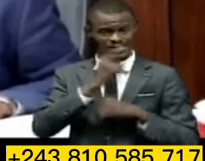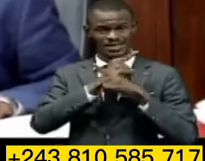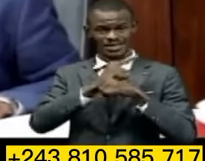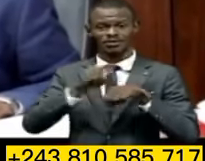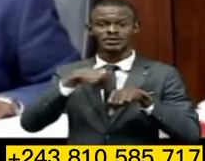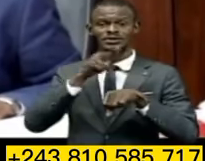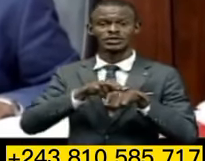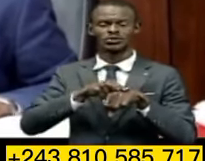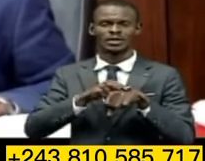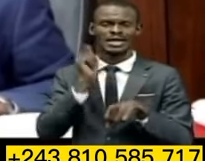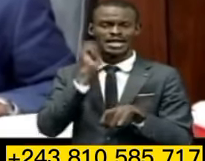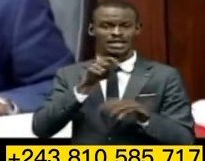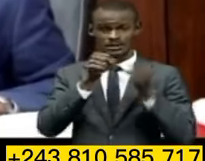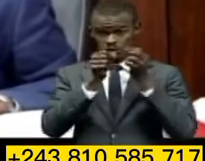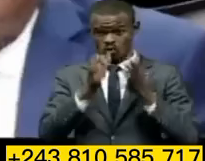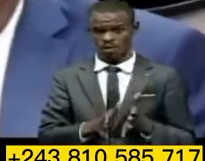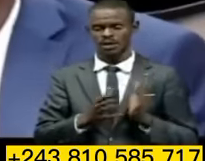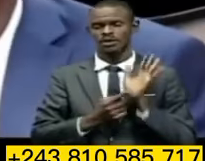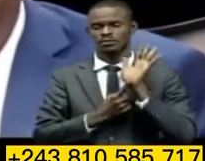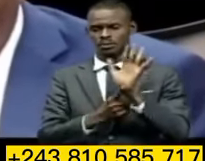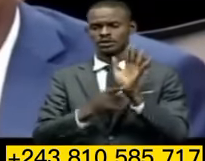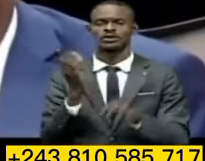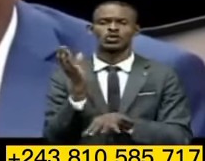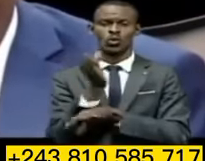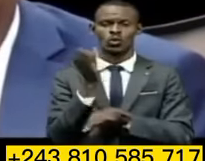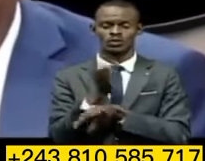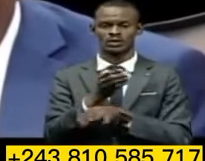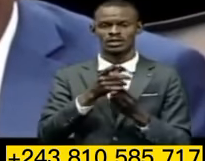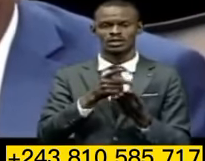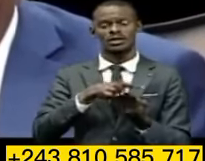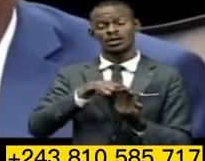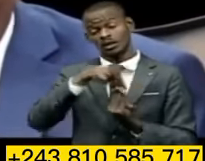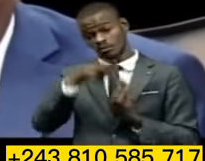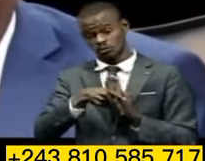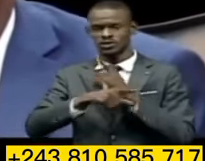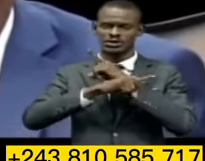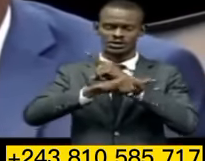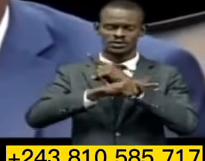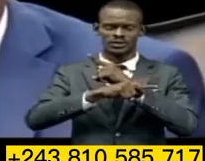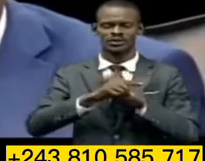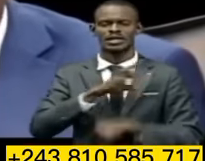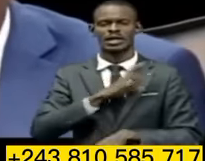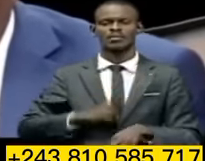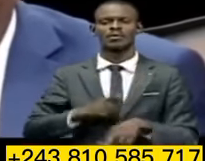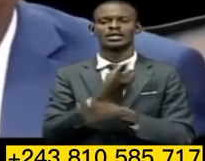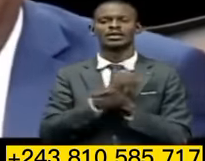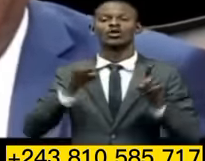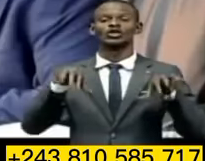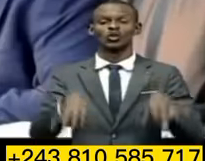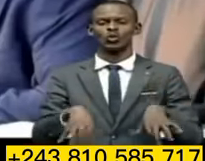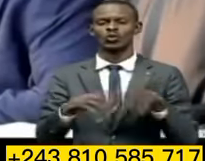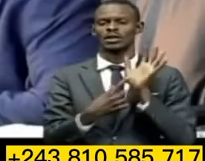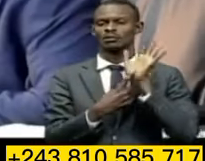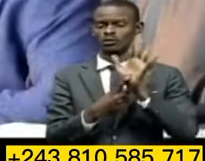a présenté au Conseil le projet de politique de défense de la République démocratique du Congo. Il a indiqué que ce